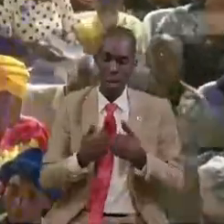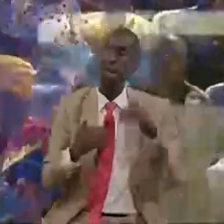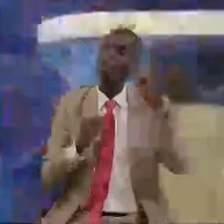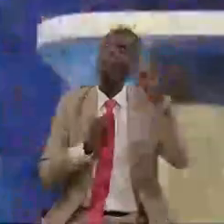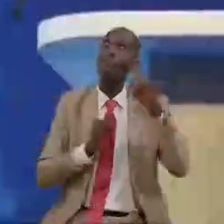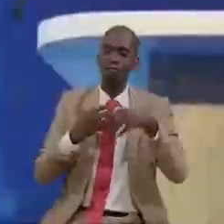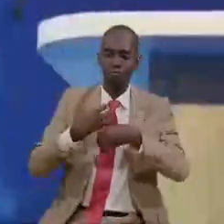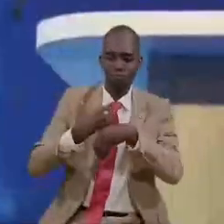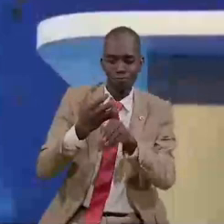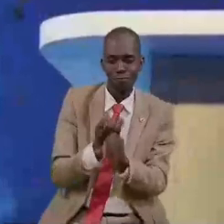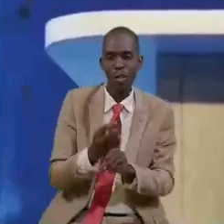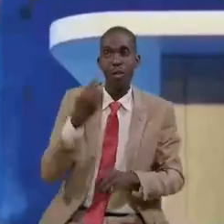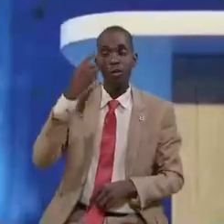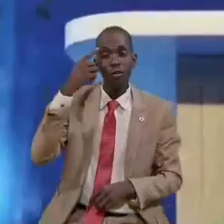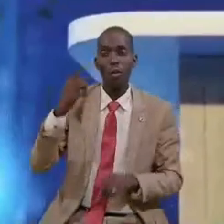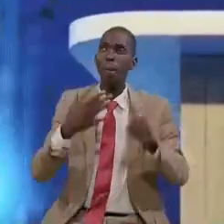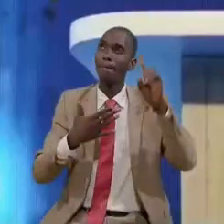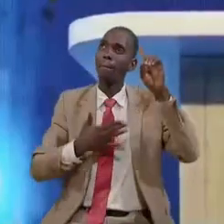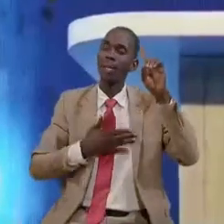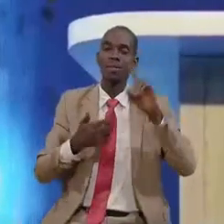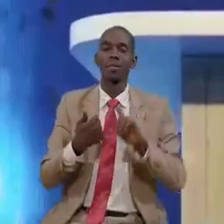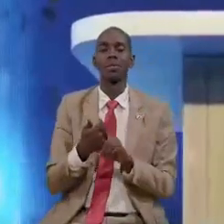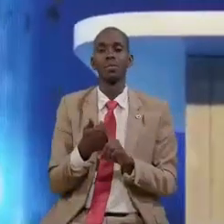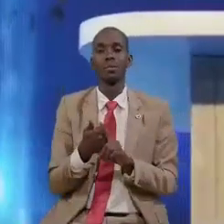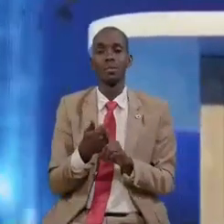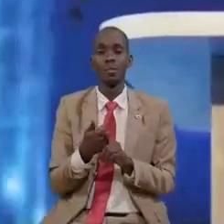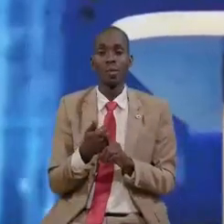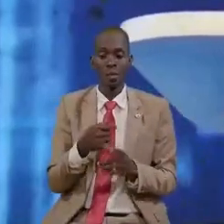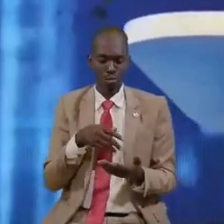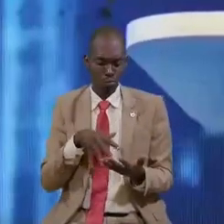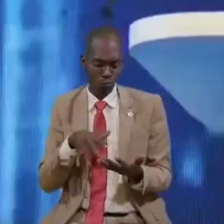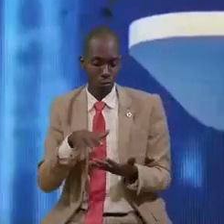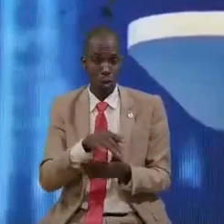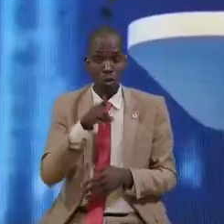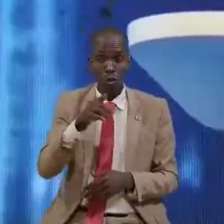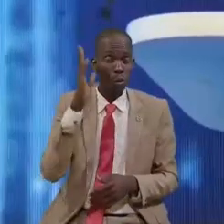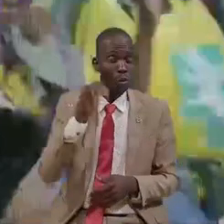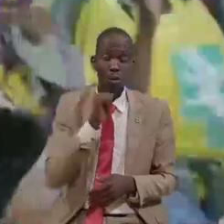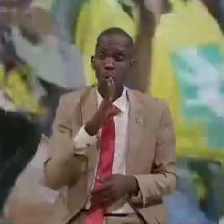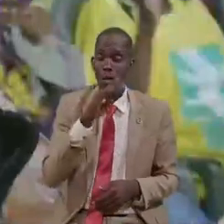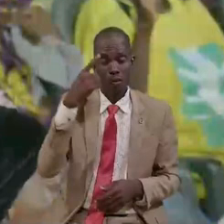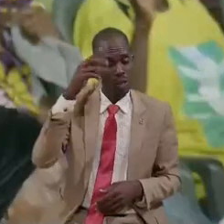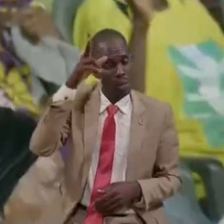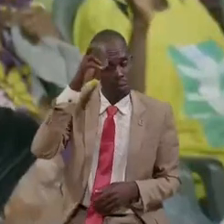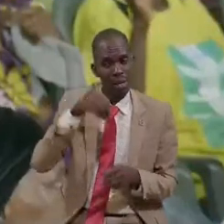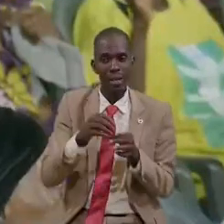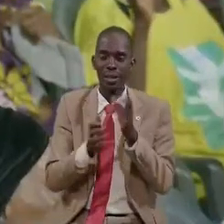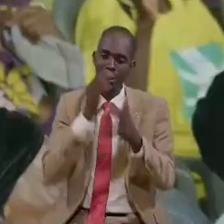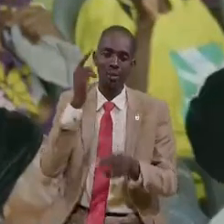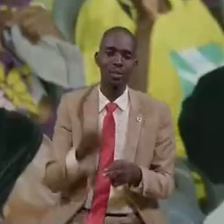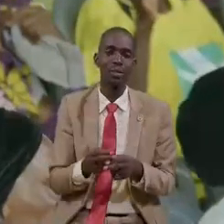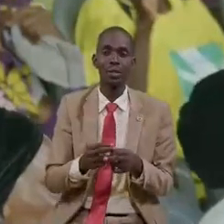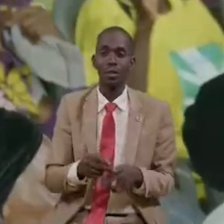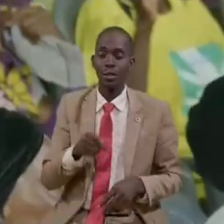formé, le peuple, ils ne seront pas pour Satan, vous ne serez pas pour Satan. Le peuple